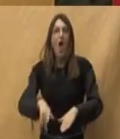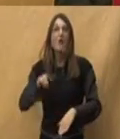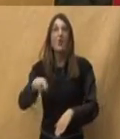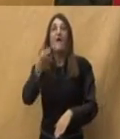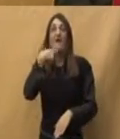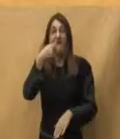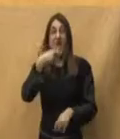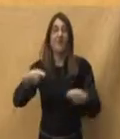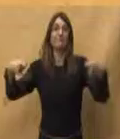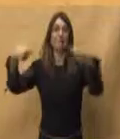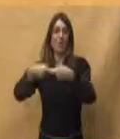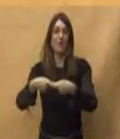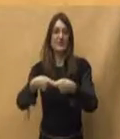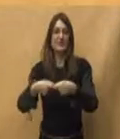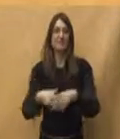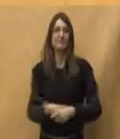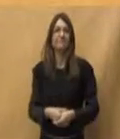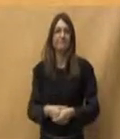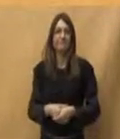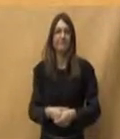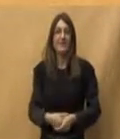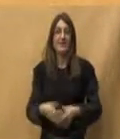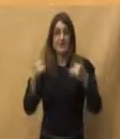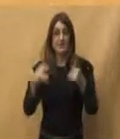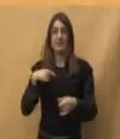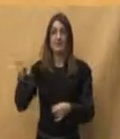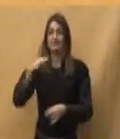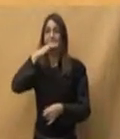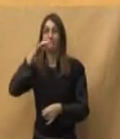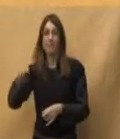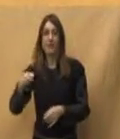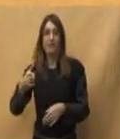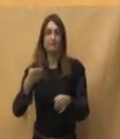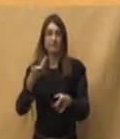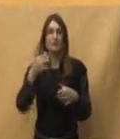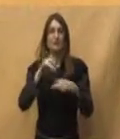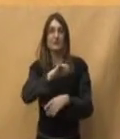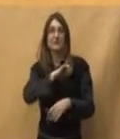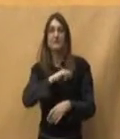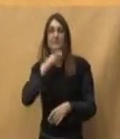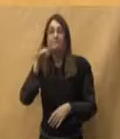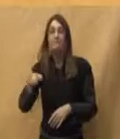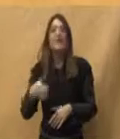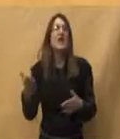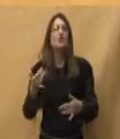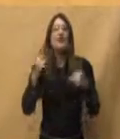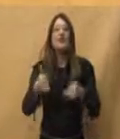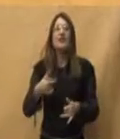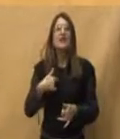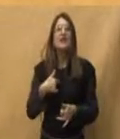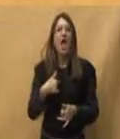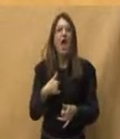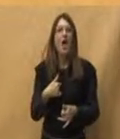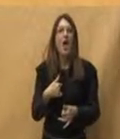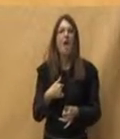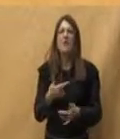ključnu ulogu. Kada bi vas sad pitala, što bi pitali gledatelji da im dam telefone, a zašto ja ne bi sad, ne mogu ja